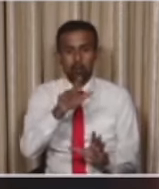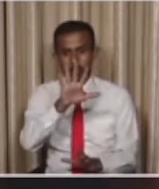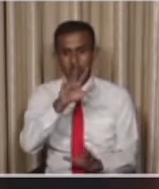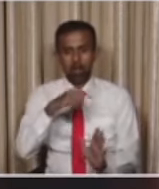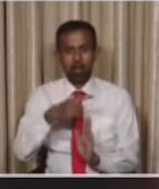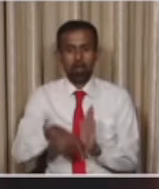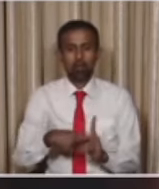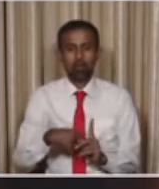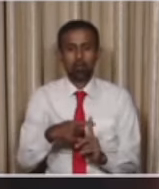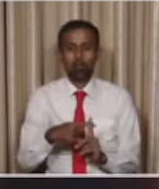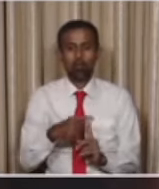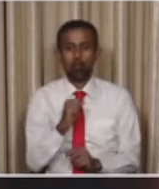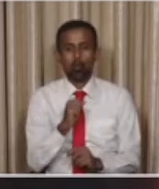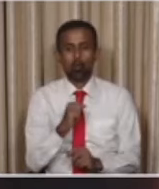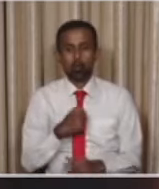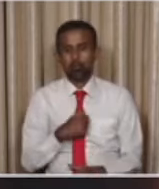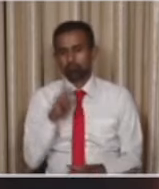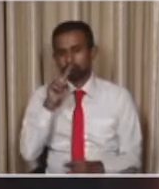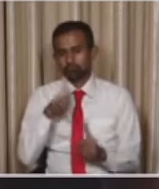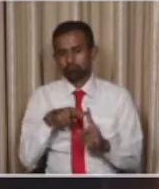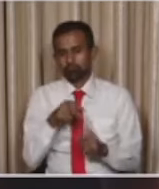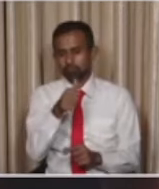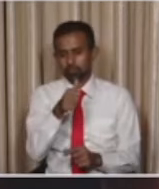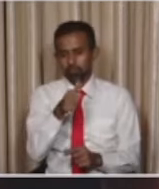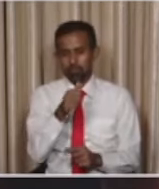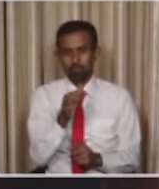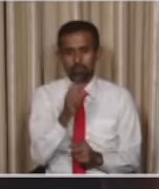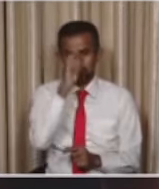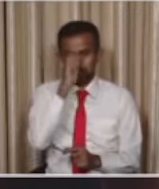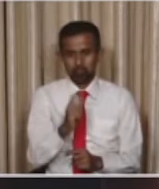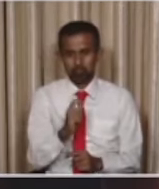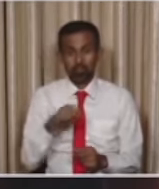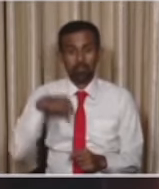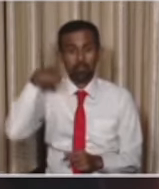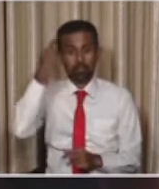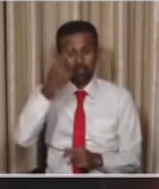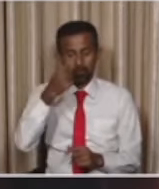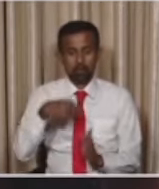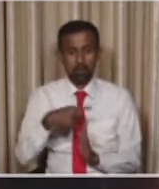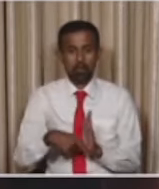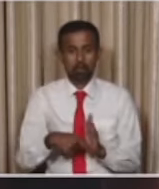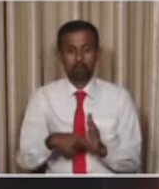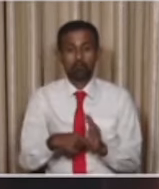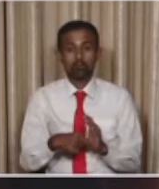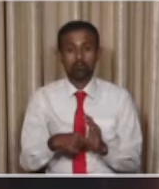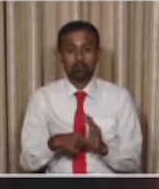කොයි තැනට නවත්තයිද කියලා අපිට විශ්වාසයක් තියෙනවා ජනාධිපතිතුමා කාලය අවසානයේ ඊළඟ මේ රට